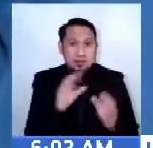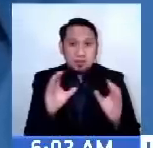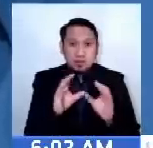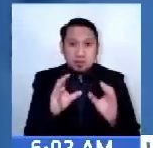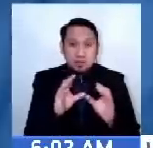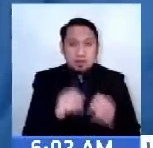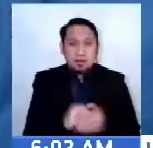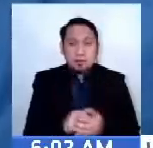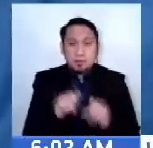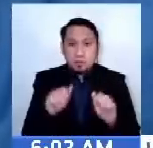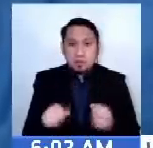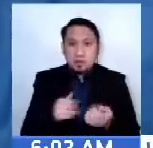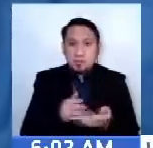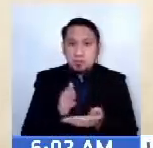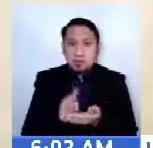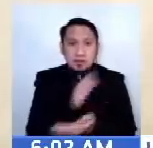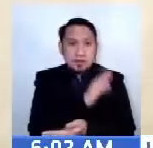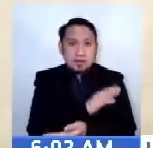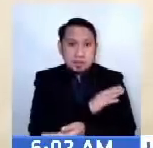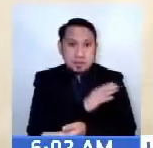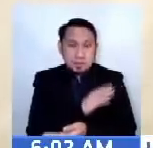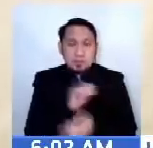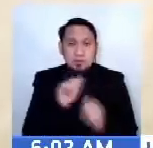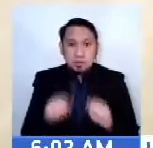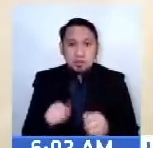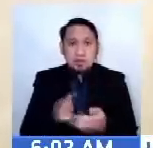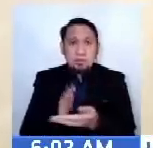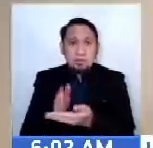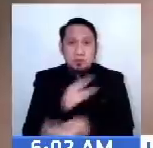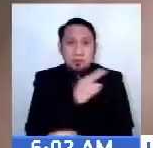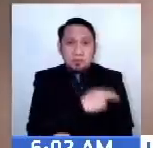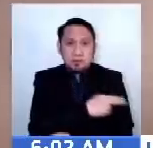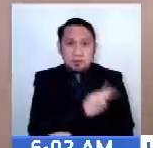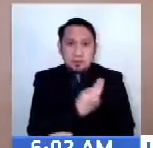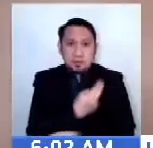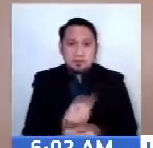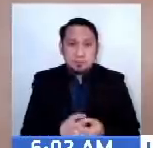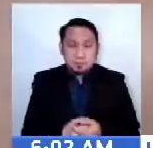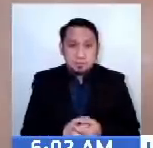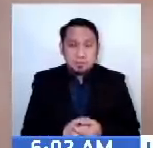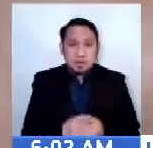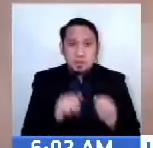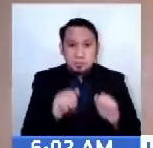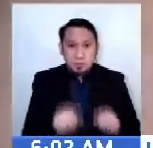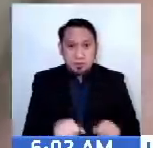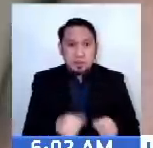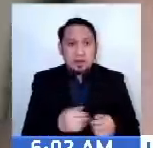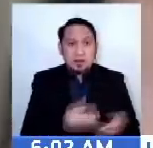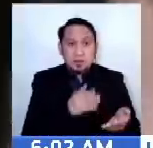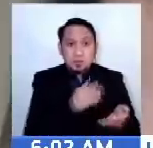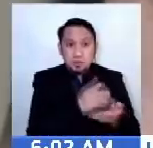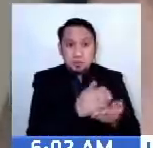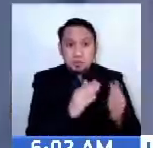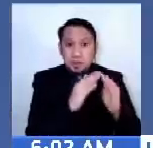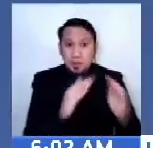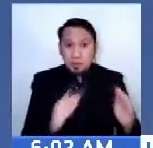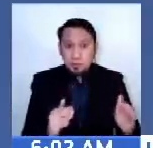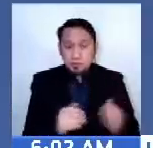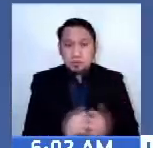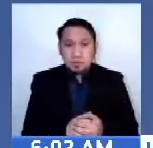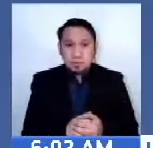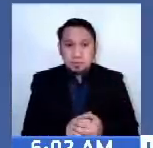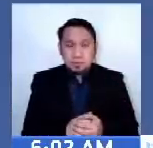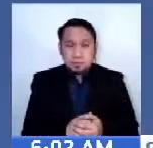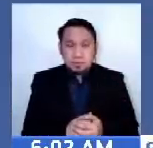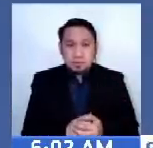clinic, ospital at HIV treatment hubs. Pwede rin sa house-to-house vaccination. Ayon sa National Vaccination Operation